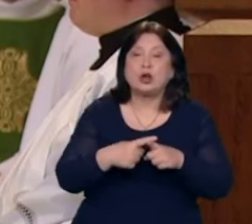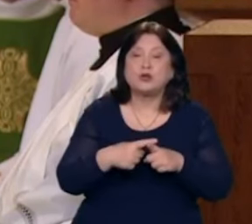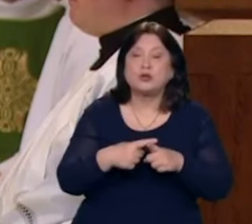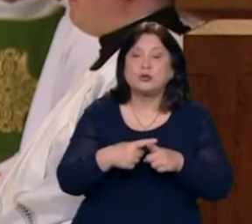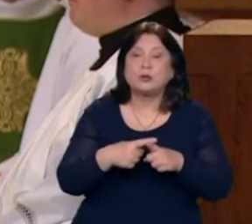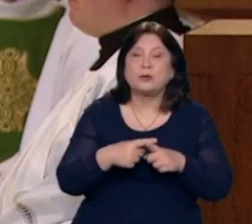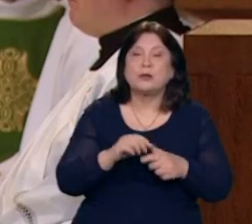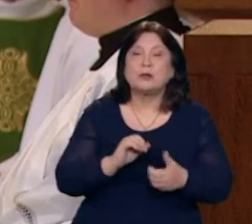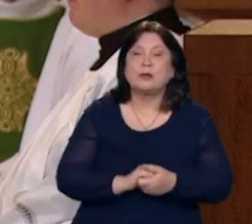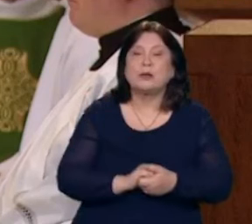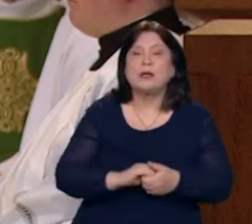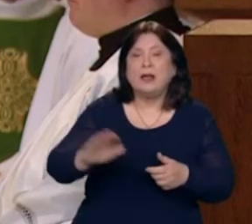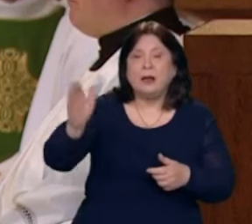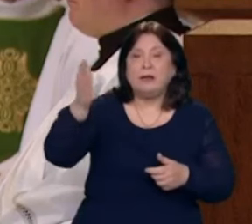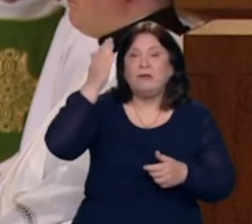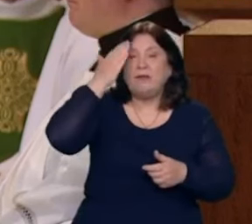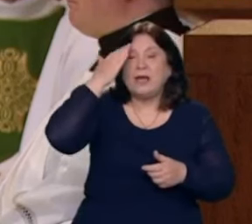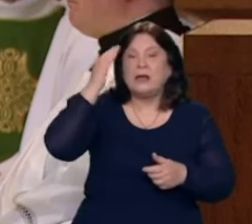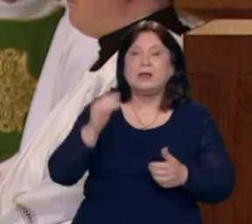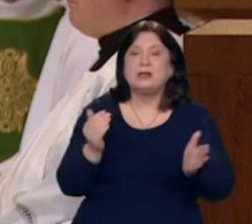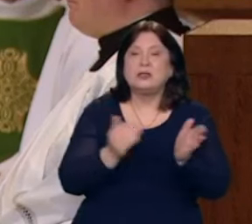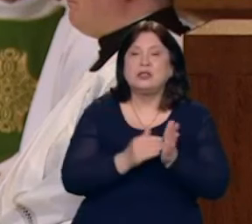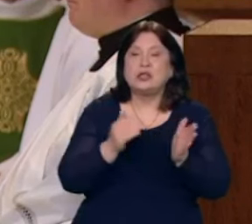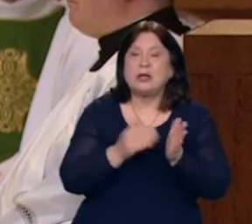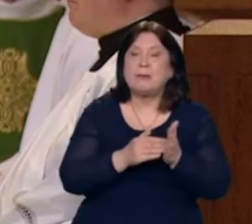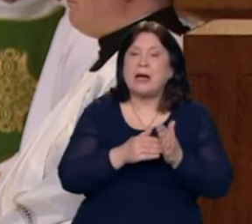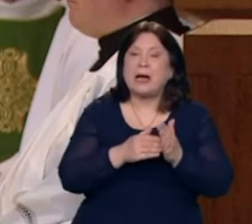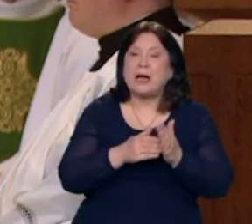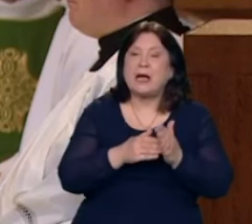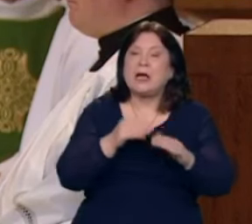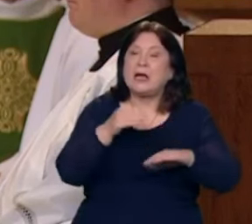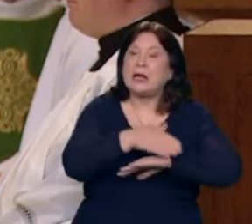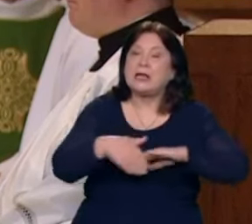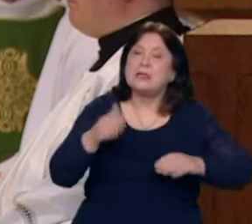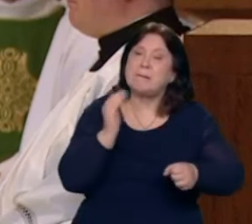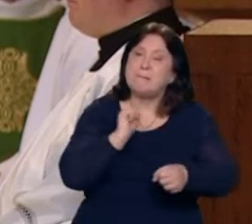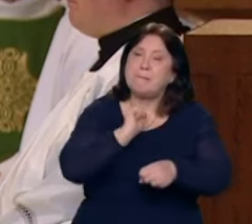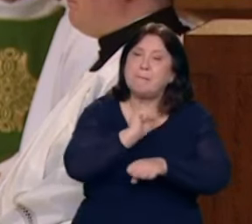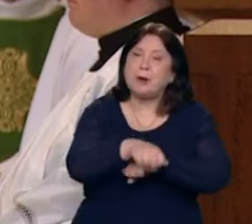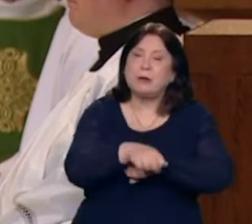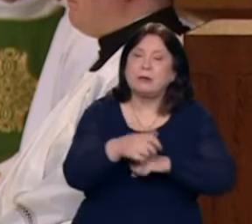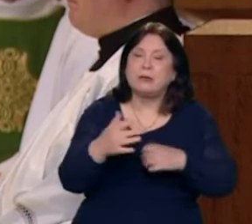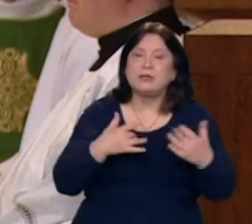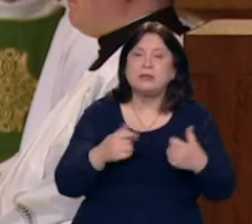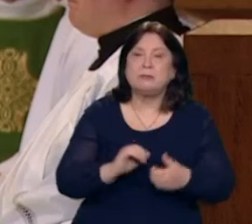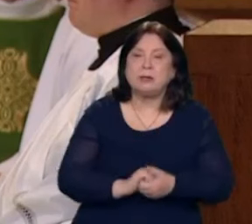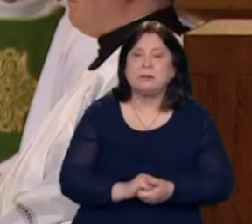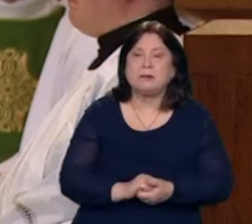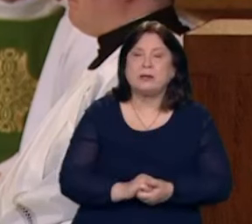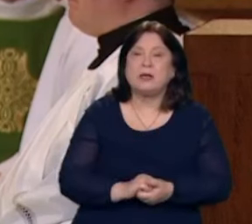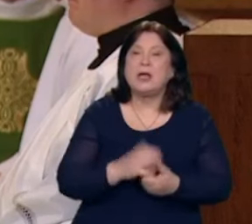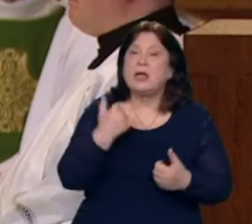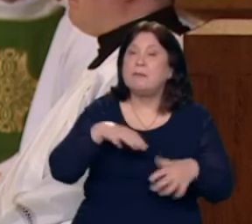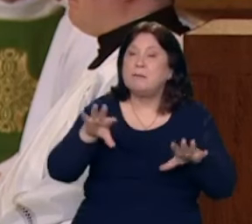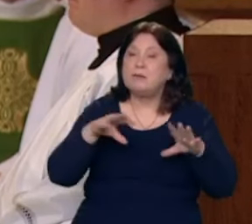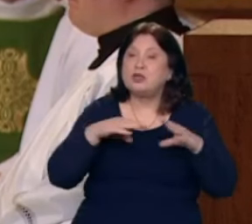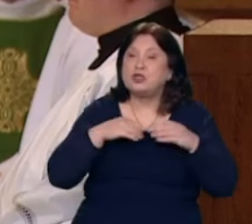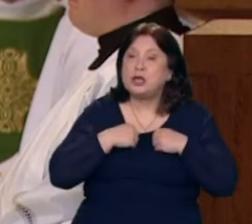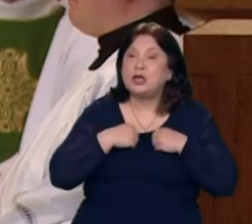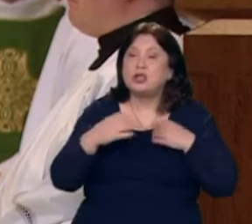wie że trzeba tę granicę pokonać i przyjąć